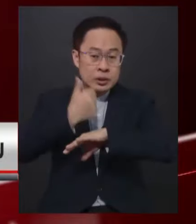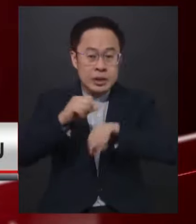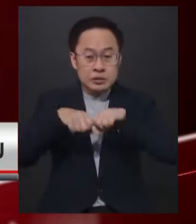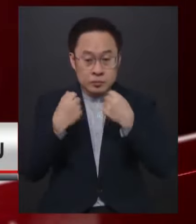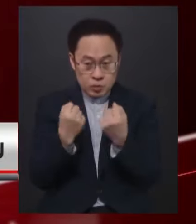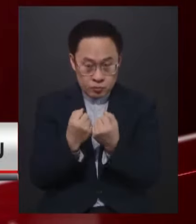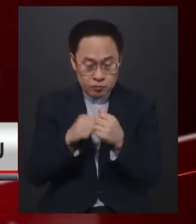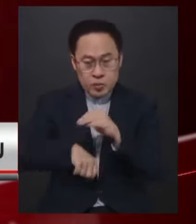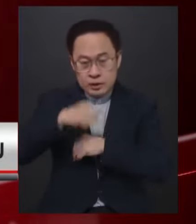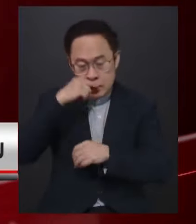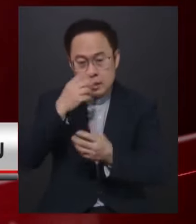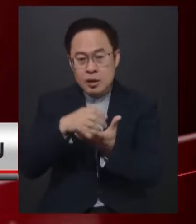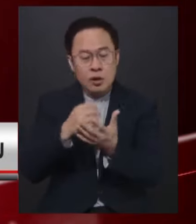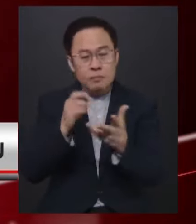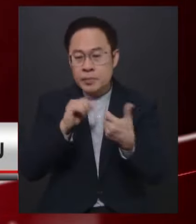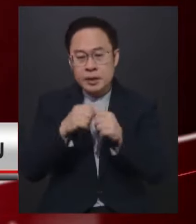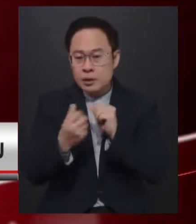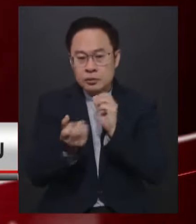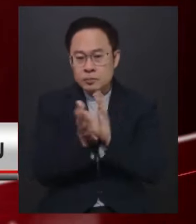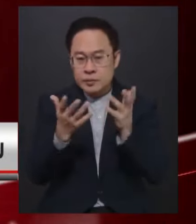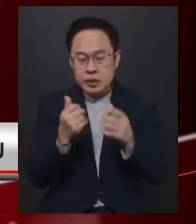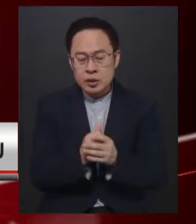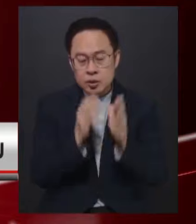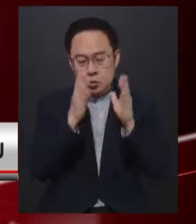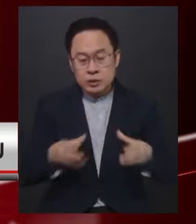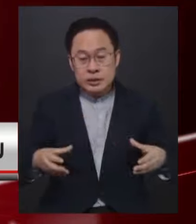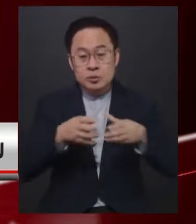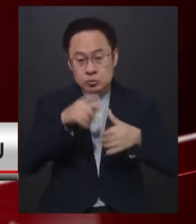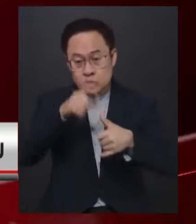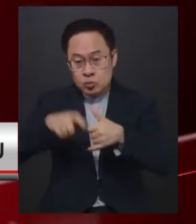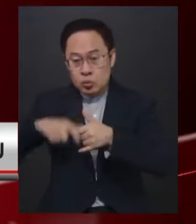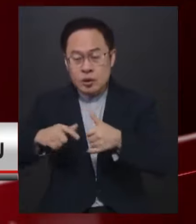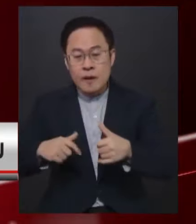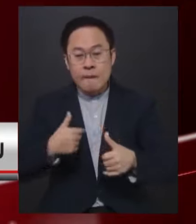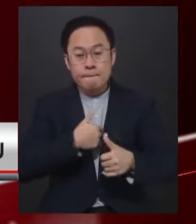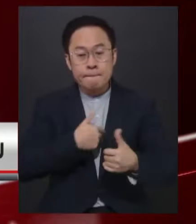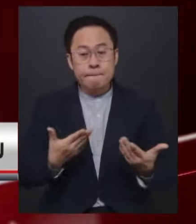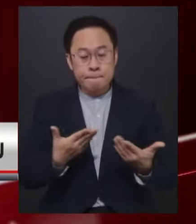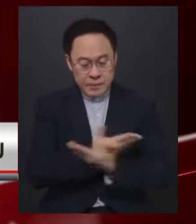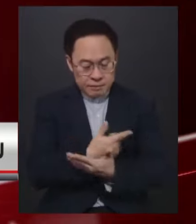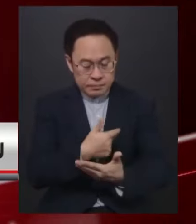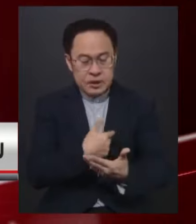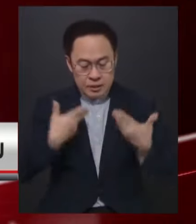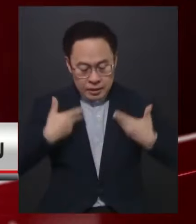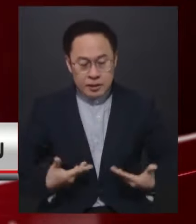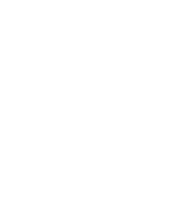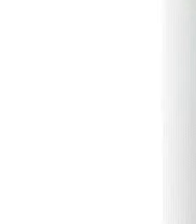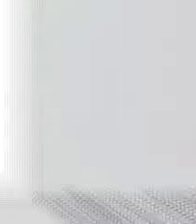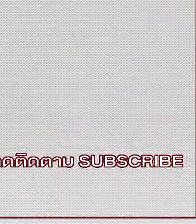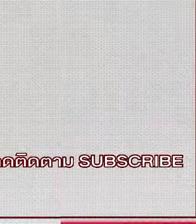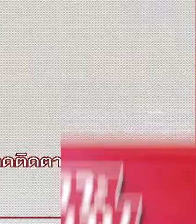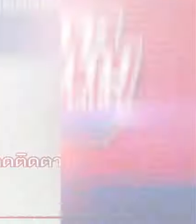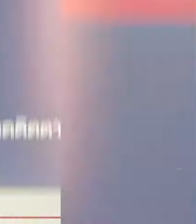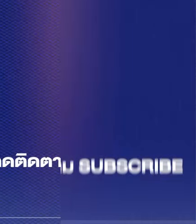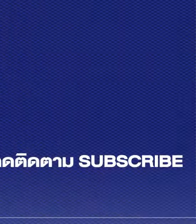ก็บอกว่านักเตะของเราไม่มีปัญหาอะไรปรับตัวได้ที่สำคัญเนี่ยก็มีเชฟไทยคอยประจำการดูแลกันทุกวันด้วยค่ะ